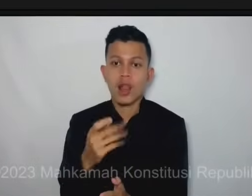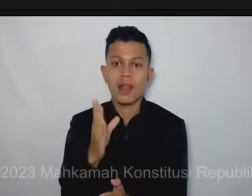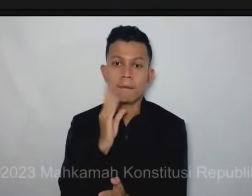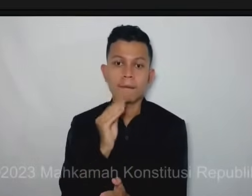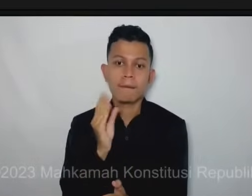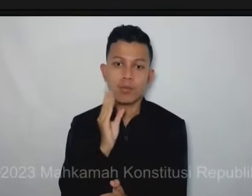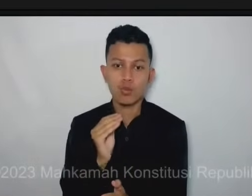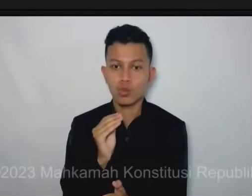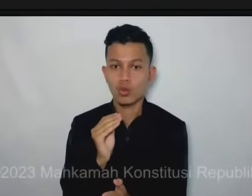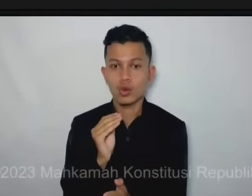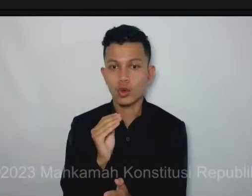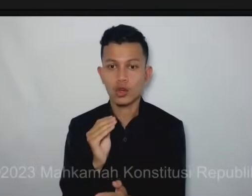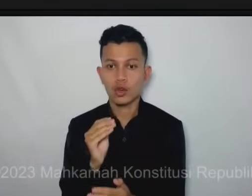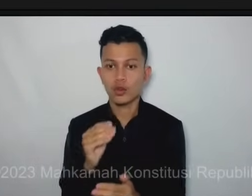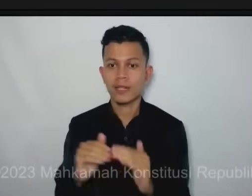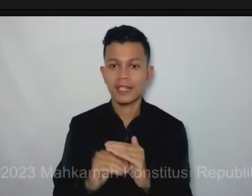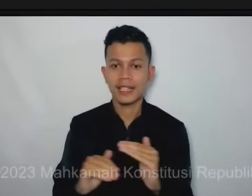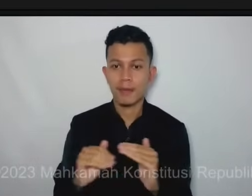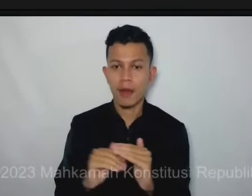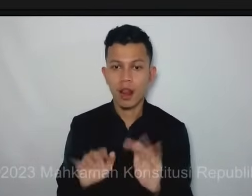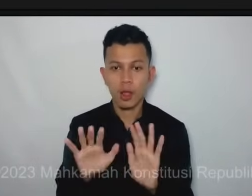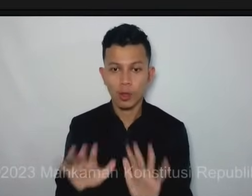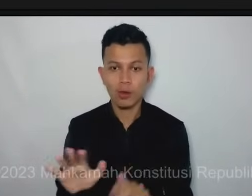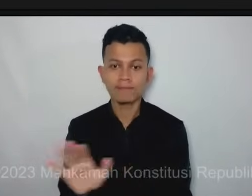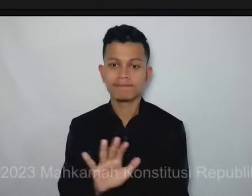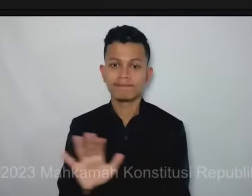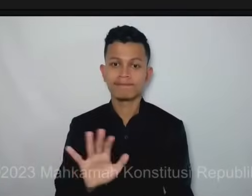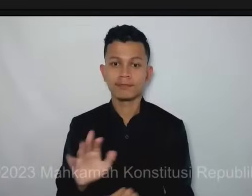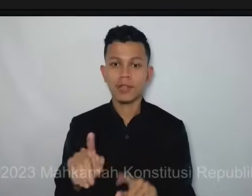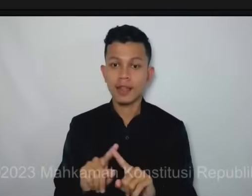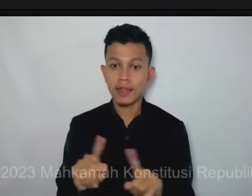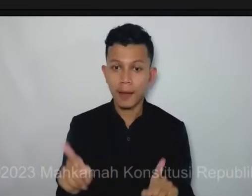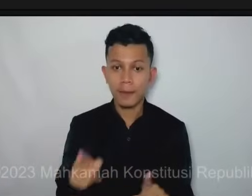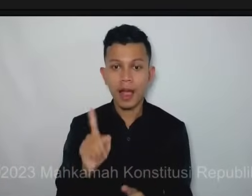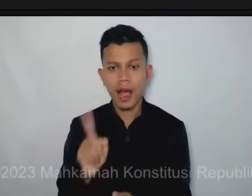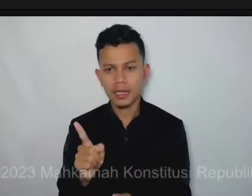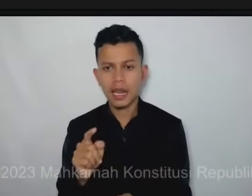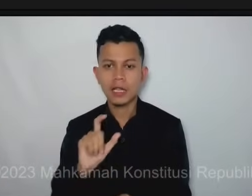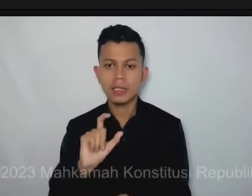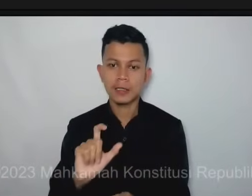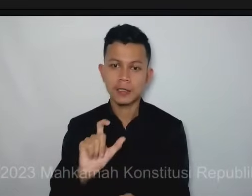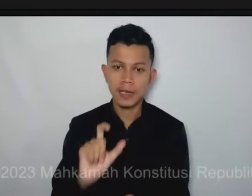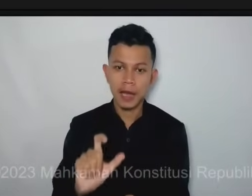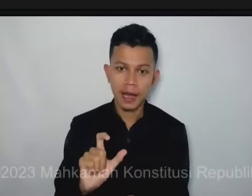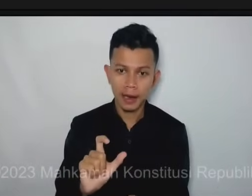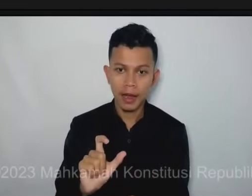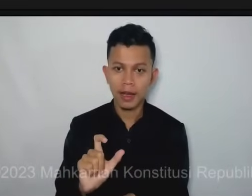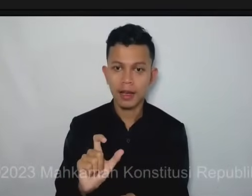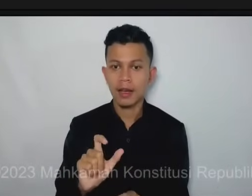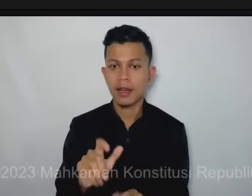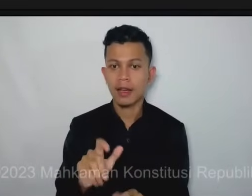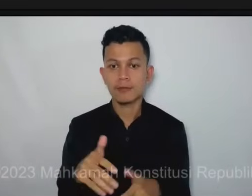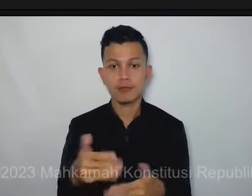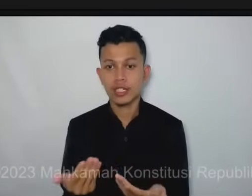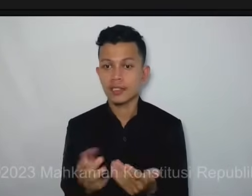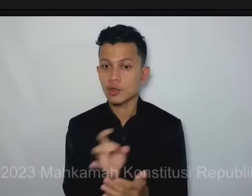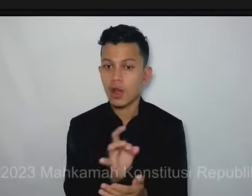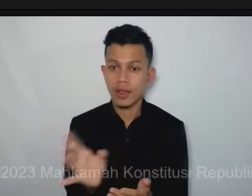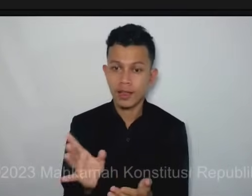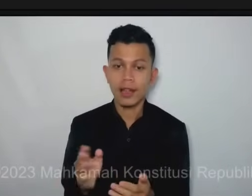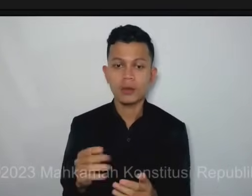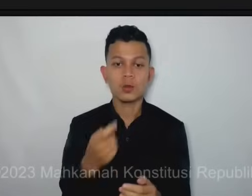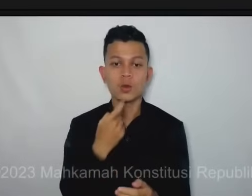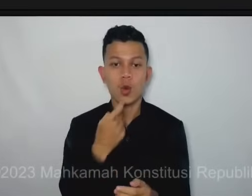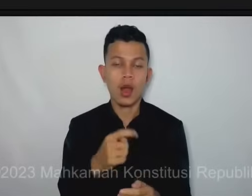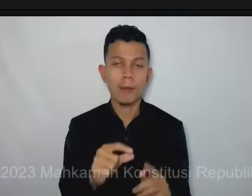pada batas usia minimal melainkan agar terdapat alternatif bahkan pengecualian terhadap